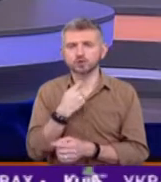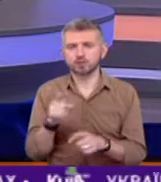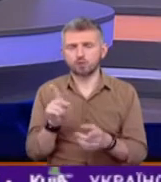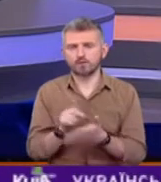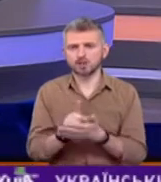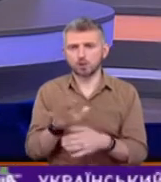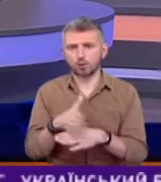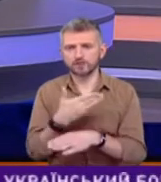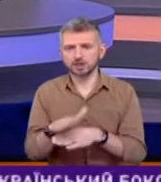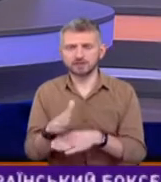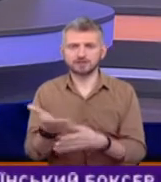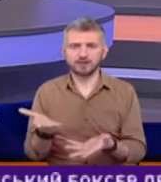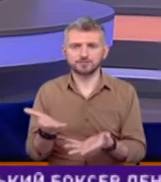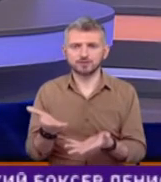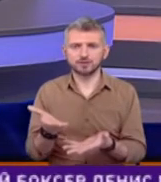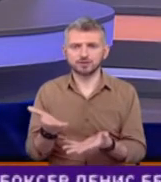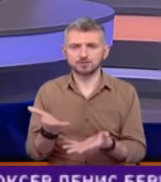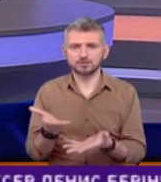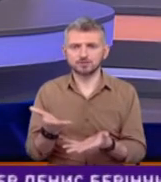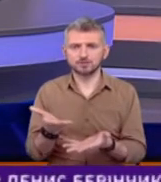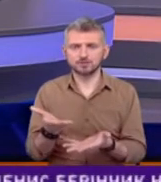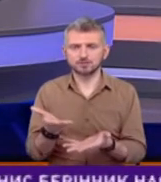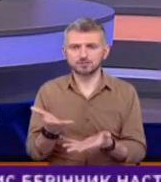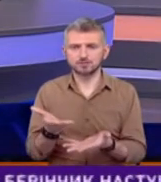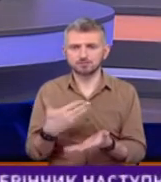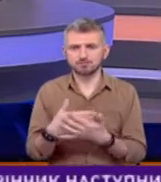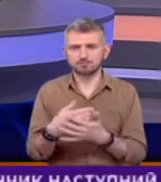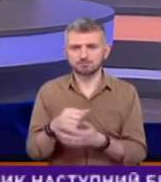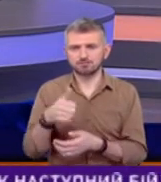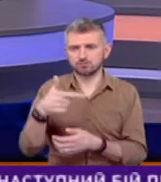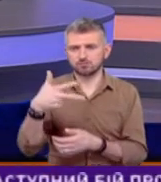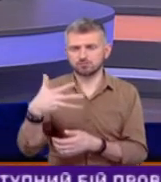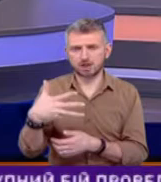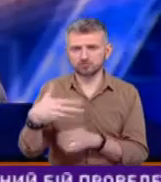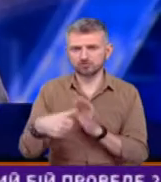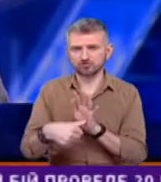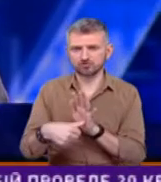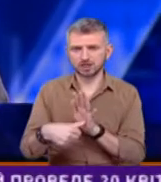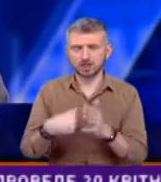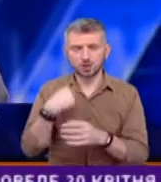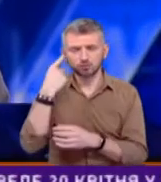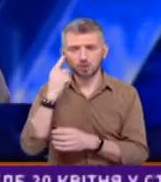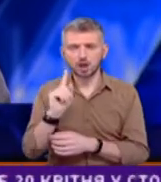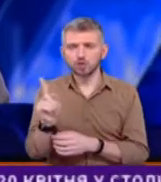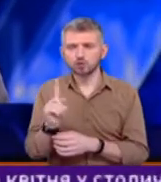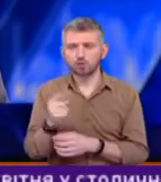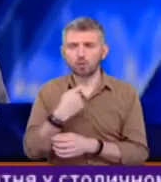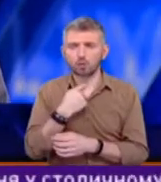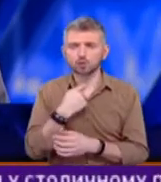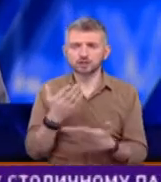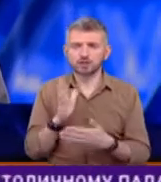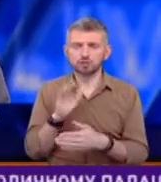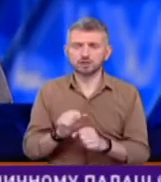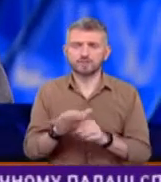повинні розділитися більш-менш десь за... в межах першої п'ятірки, шестірки. Оскільки ми розуміємо, що голос, який